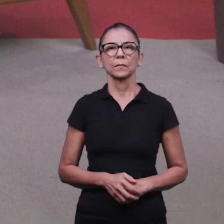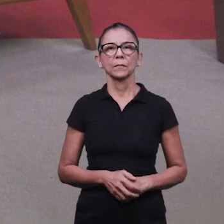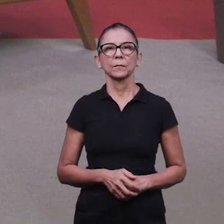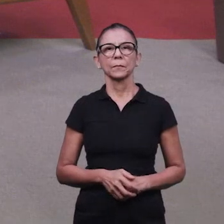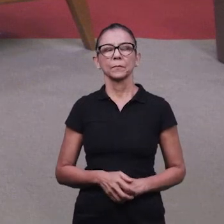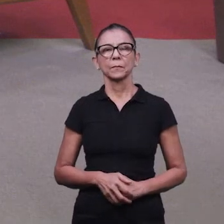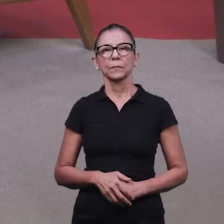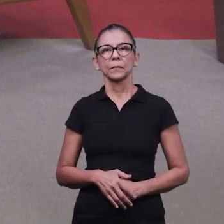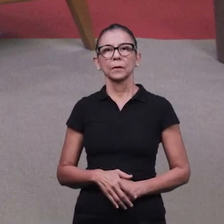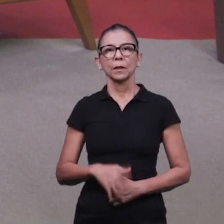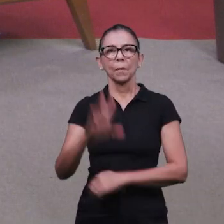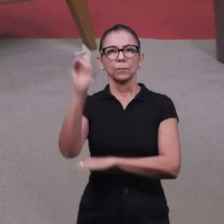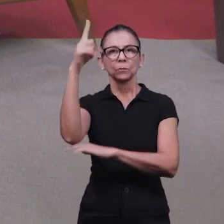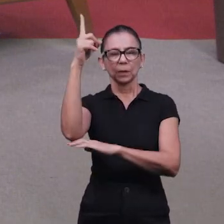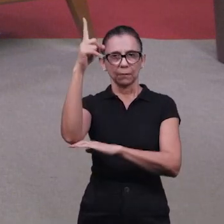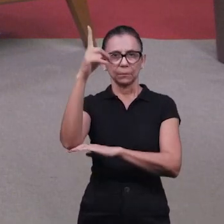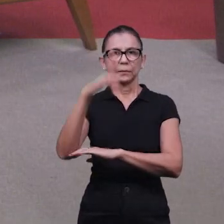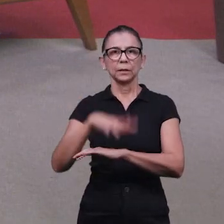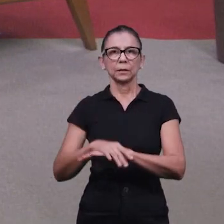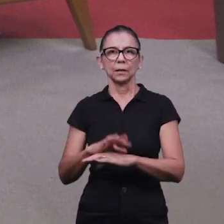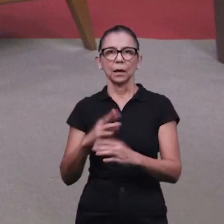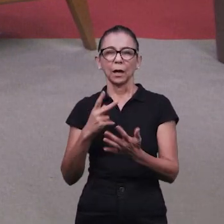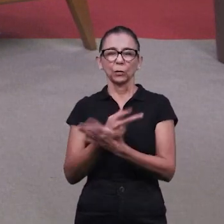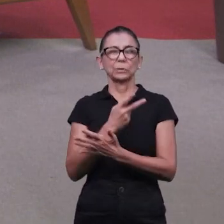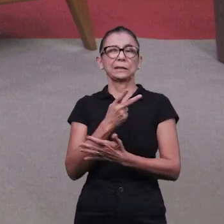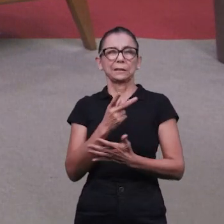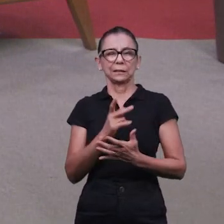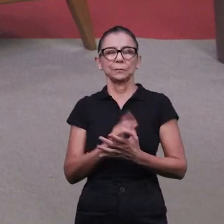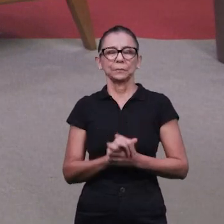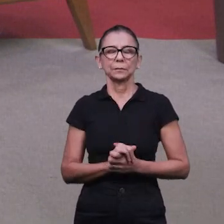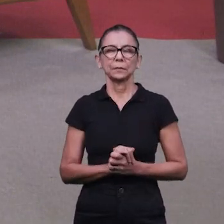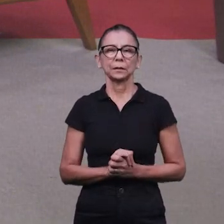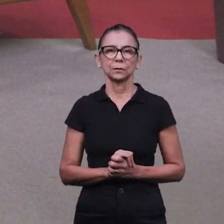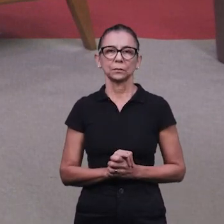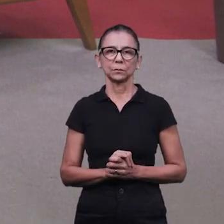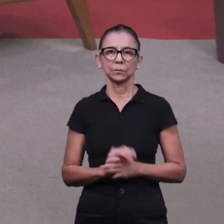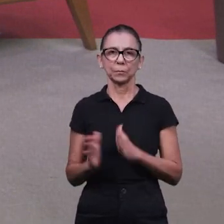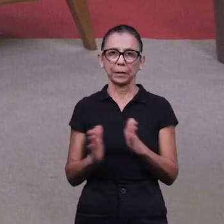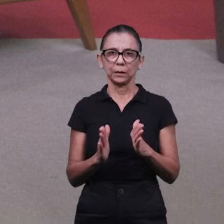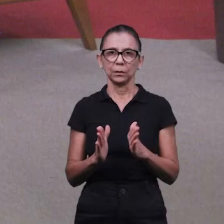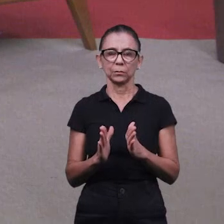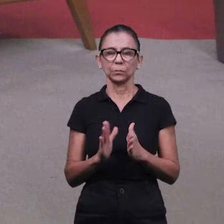épisode dans la vie de David, un décret biblique se trouve en 2 Samuel,